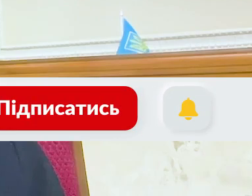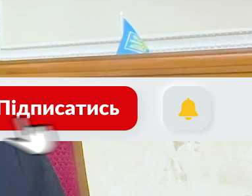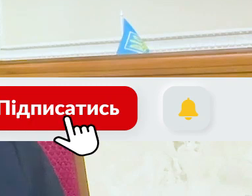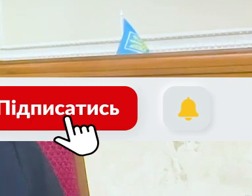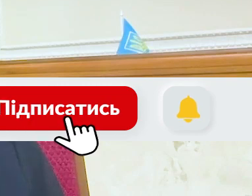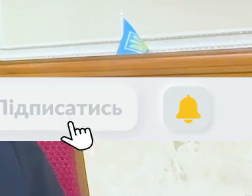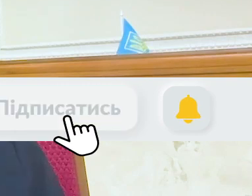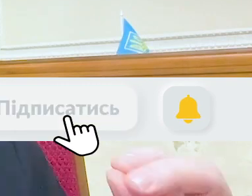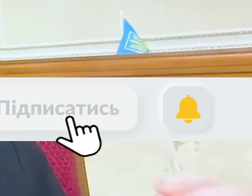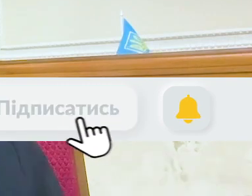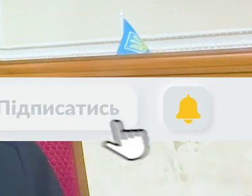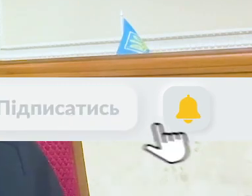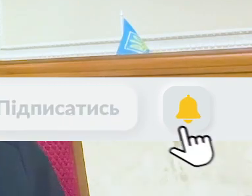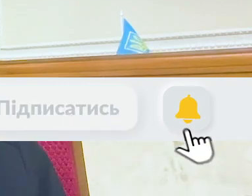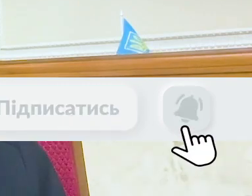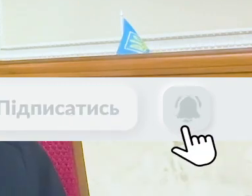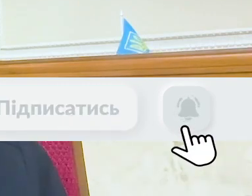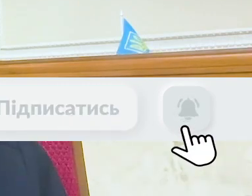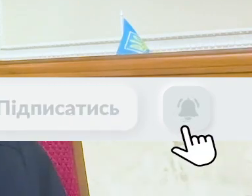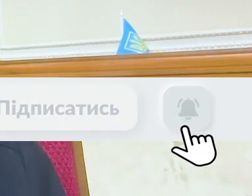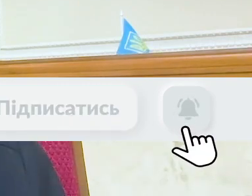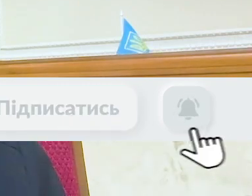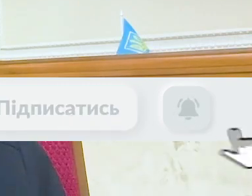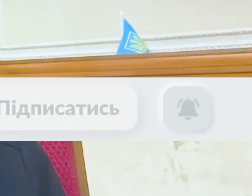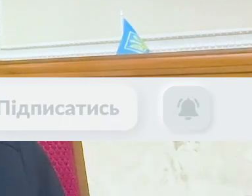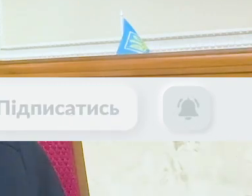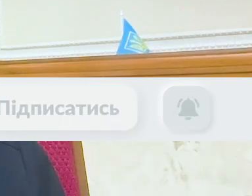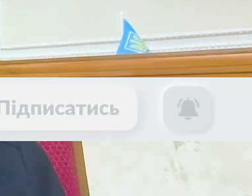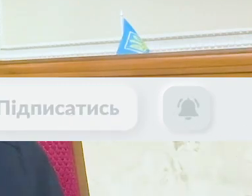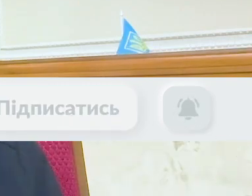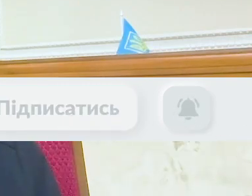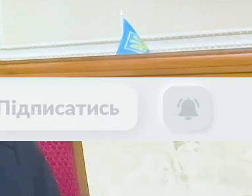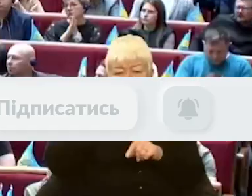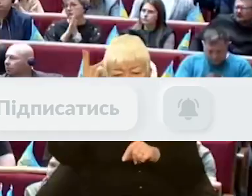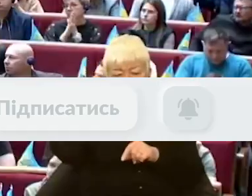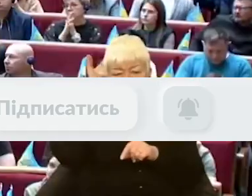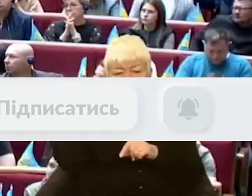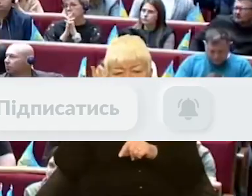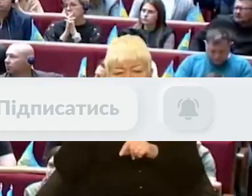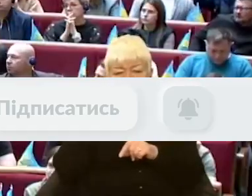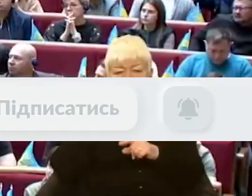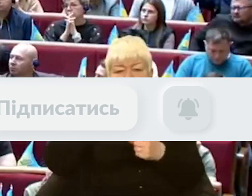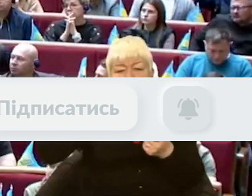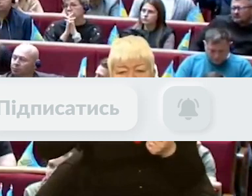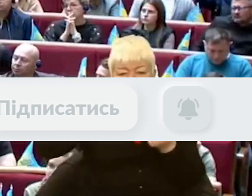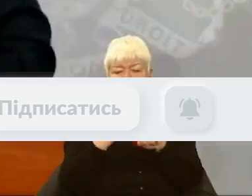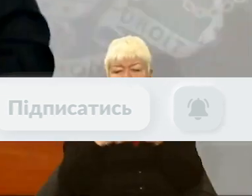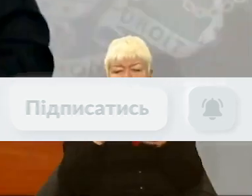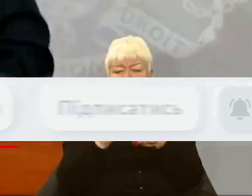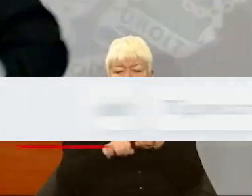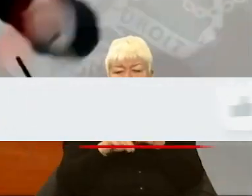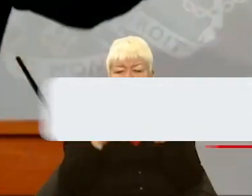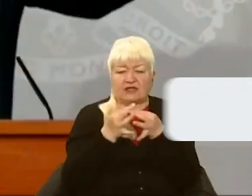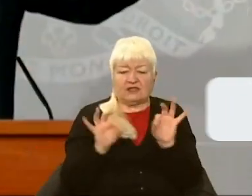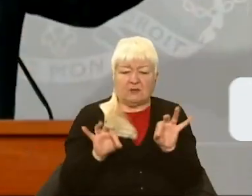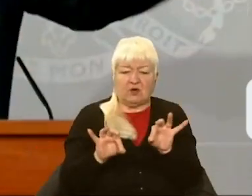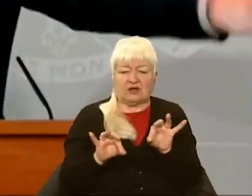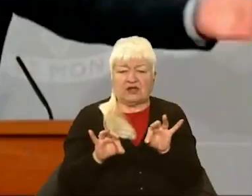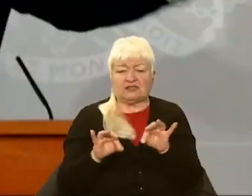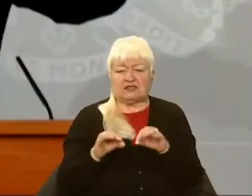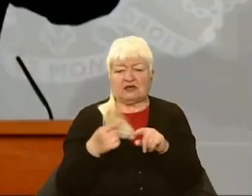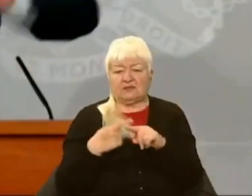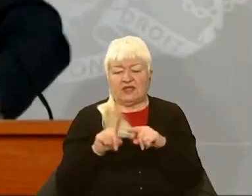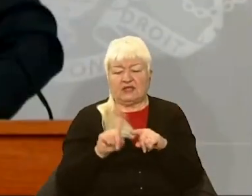Борис Джонсон сказав очевидну тезу: Україна обов'язково переможе. Це демократія проти тиранії, це